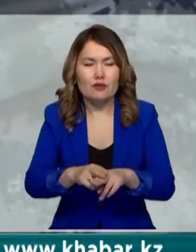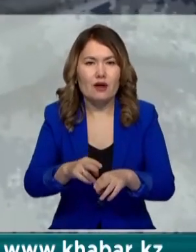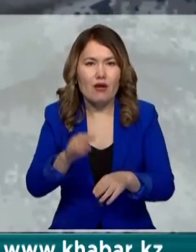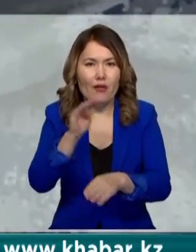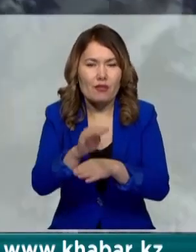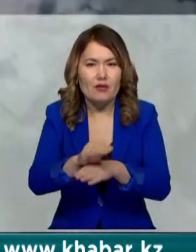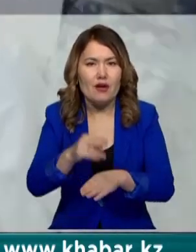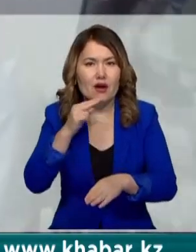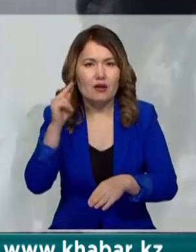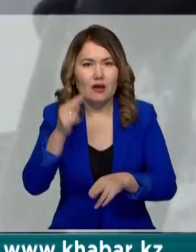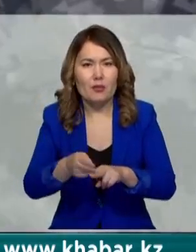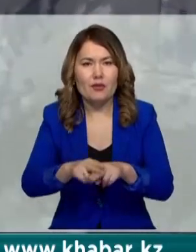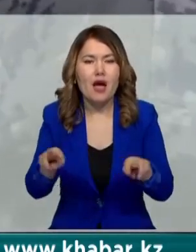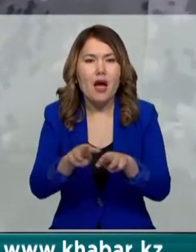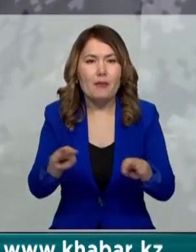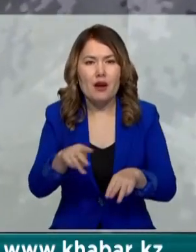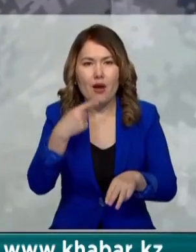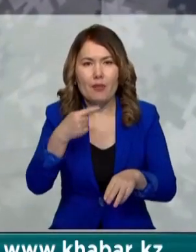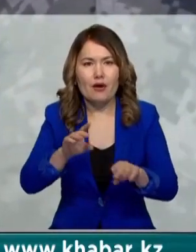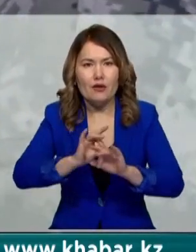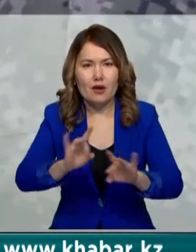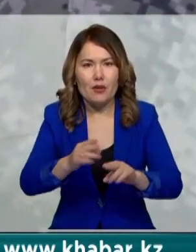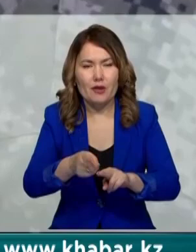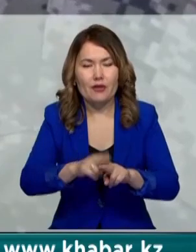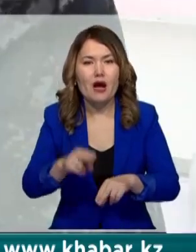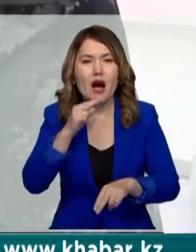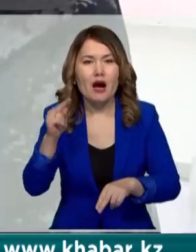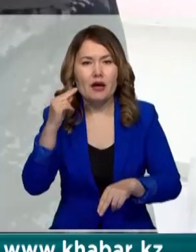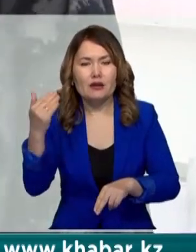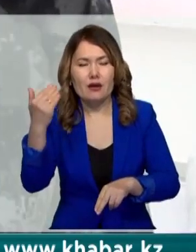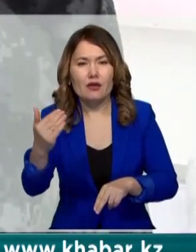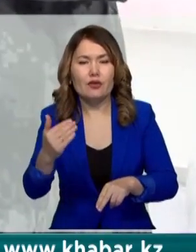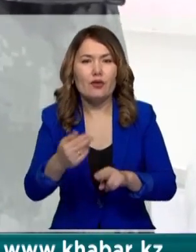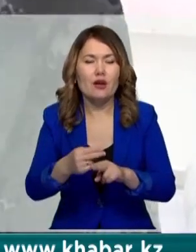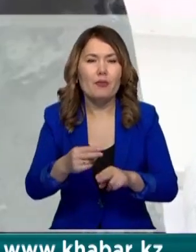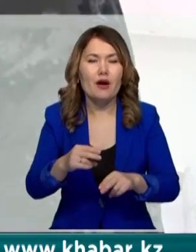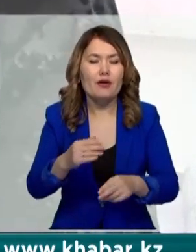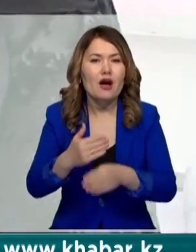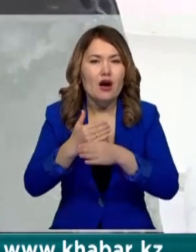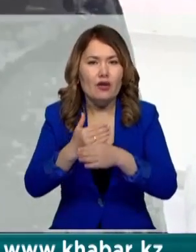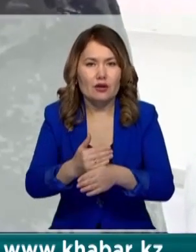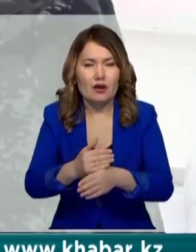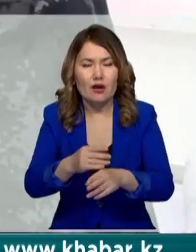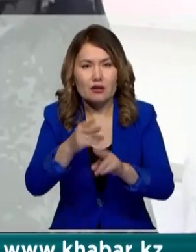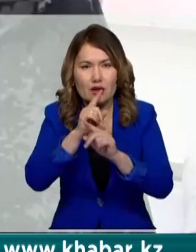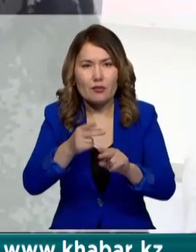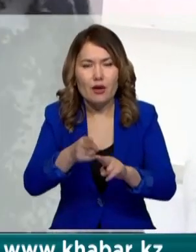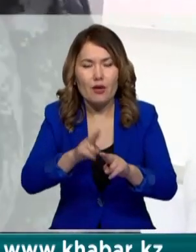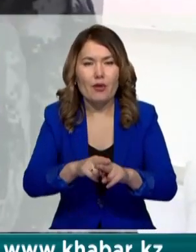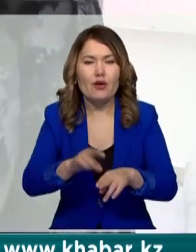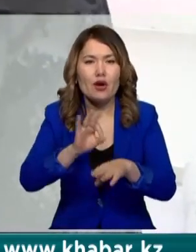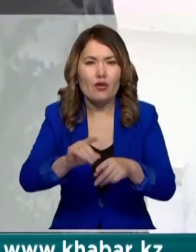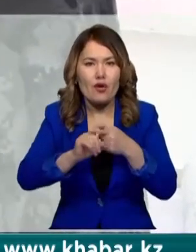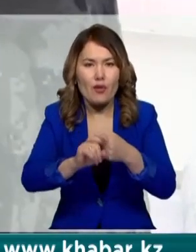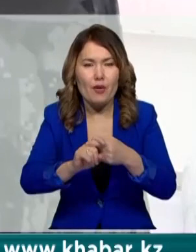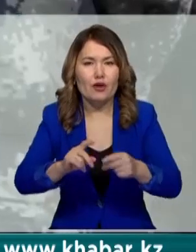асты елінің сыртқы істер министрлігінің ресми өкілі Хуа Чунин Вашингтонның Қытайға мүлдем көмек көрсетпегенін айтады. Ол вируспен күресуде қол